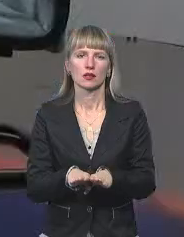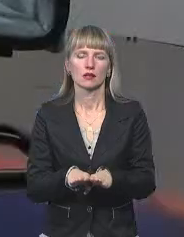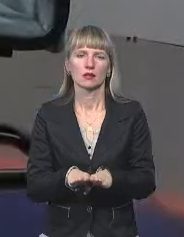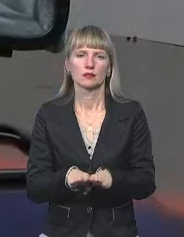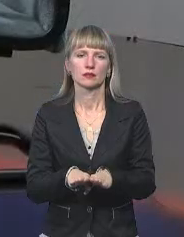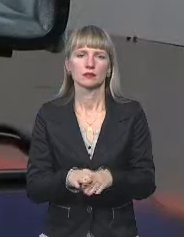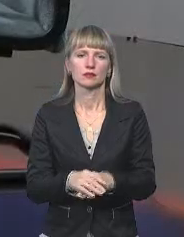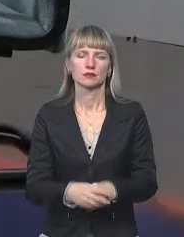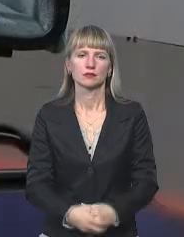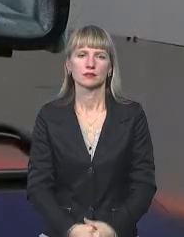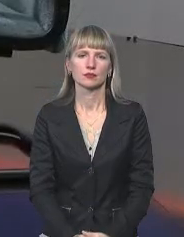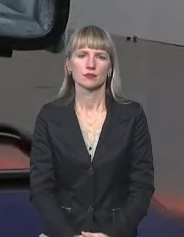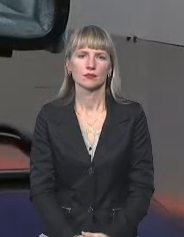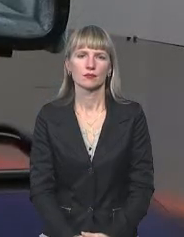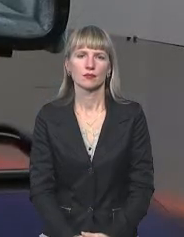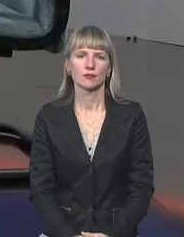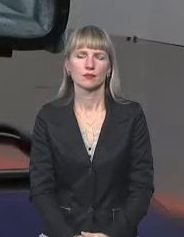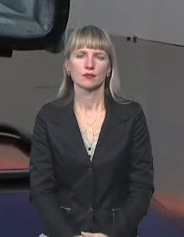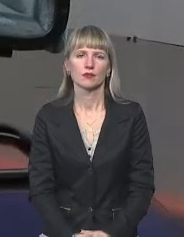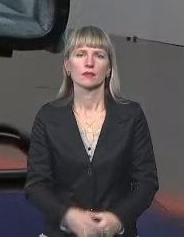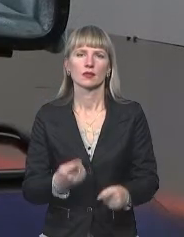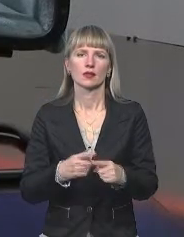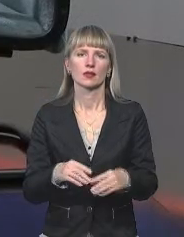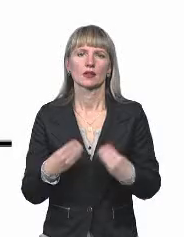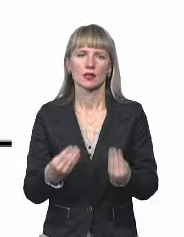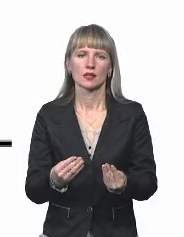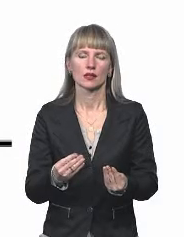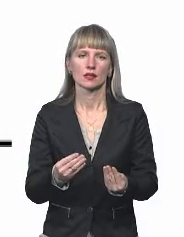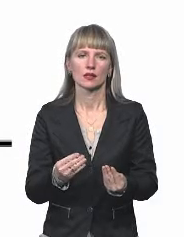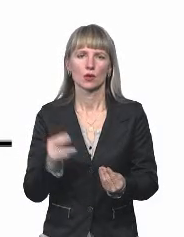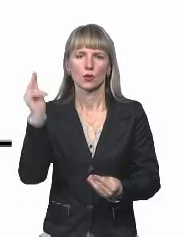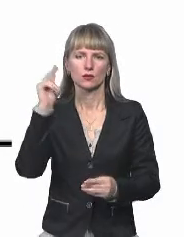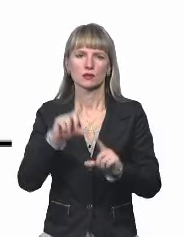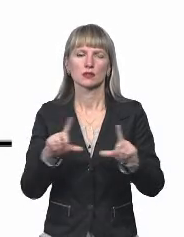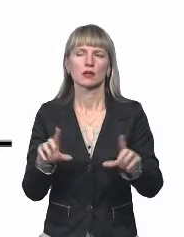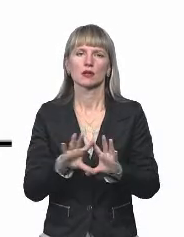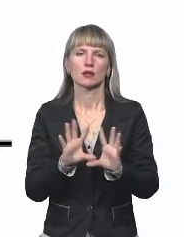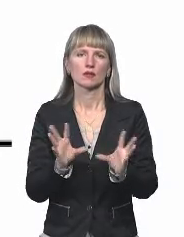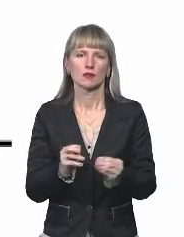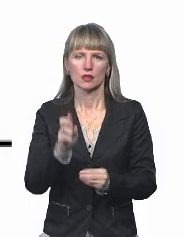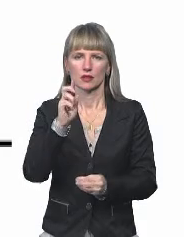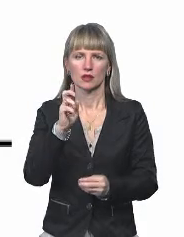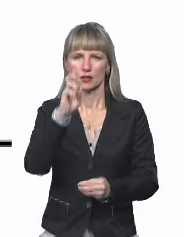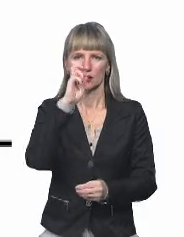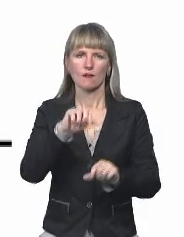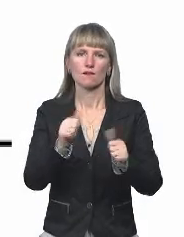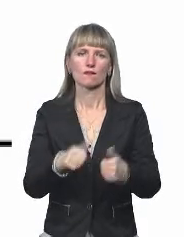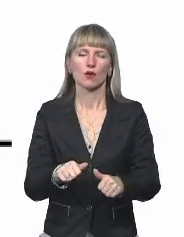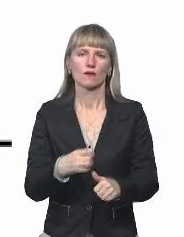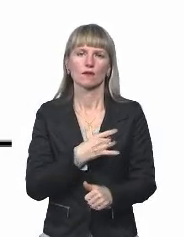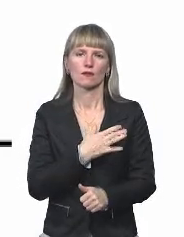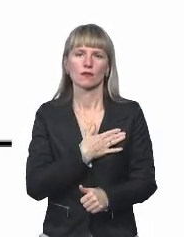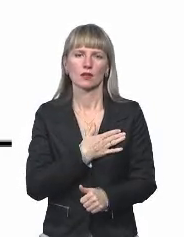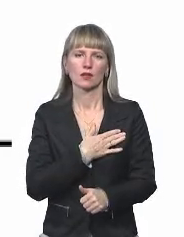субвенції. І зробили це надання освіти закладами загальної середньої освіти, державної форми власності. От